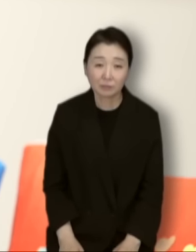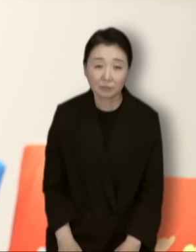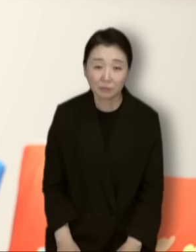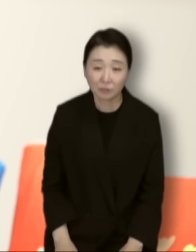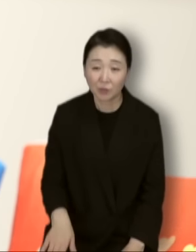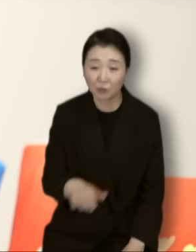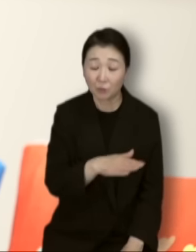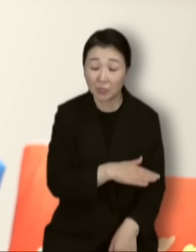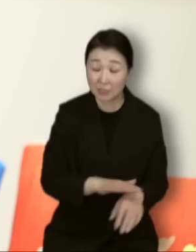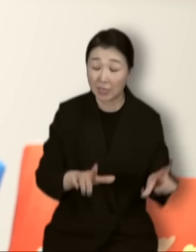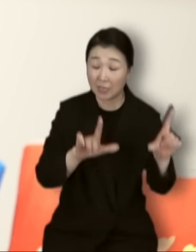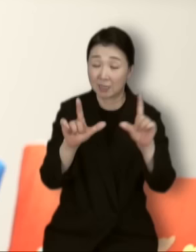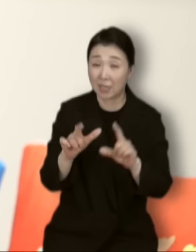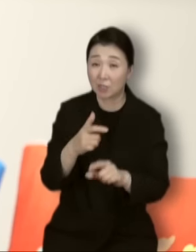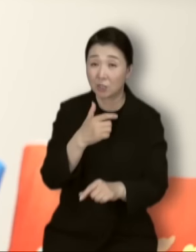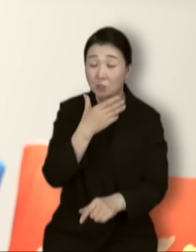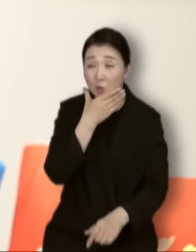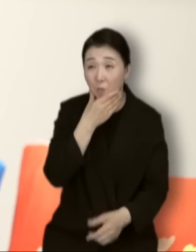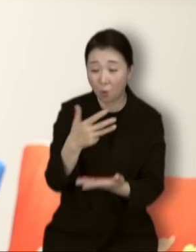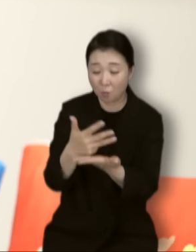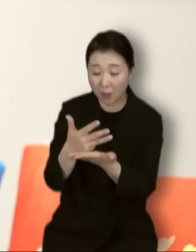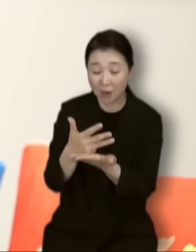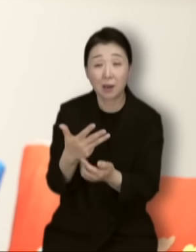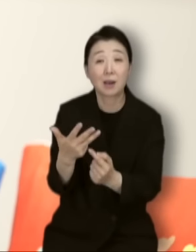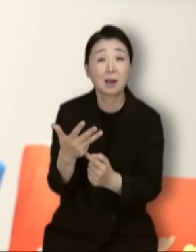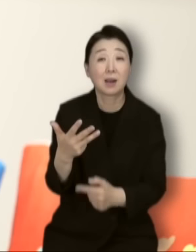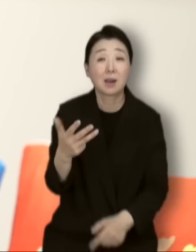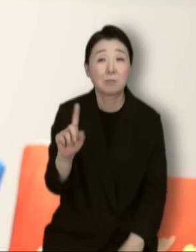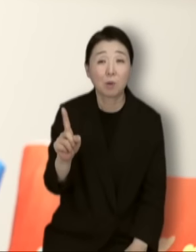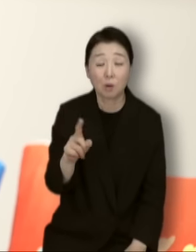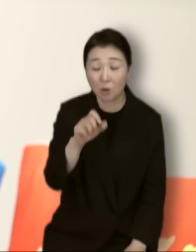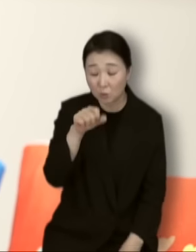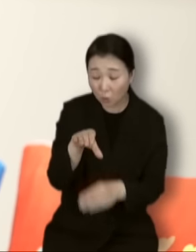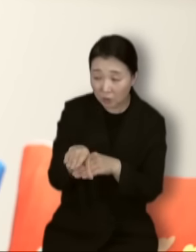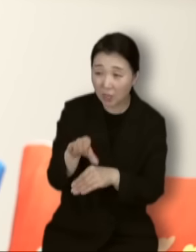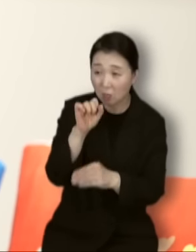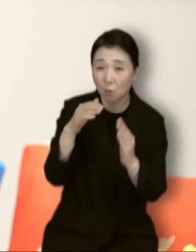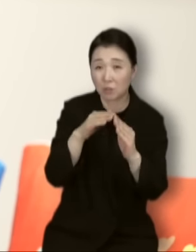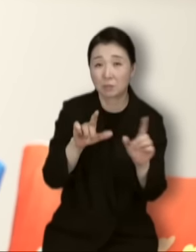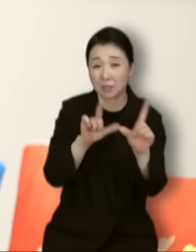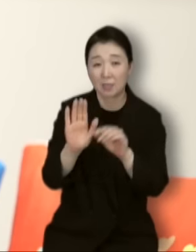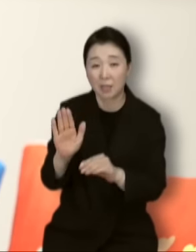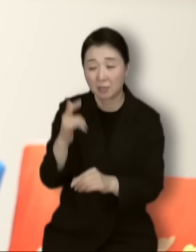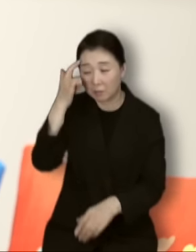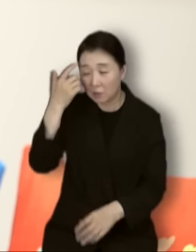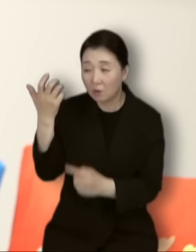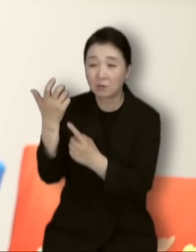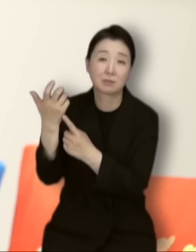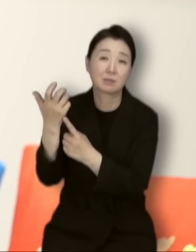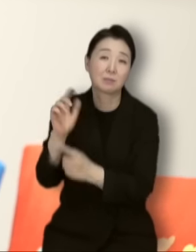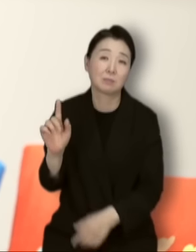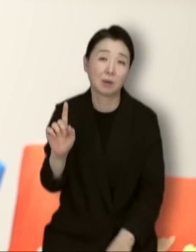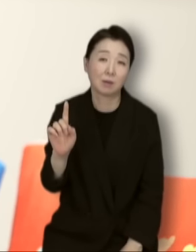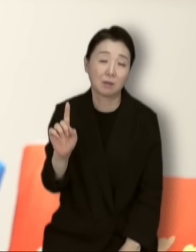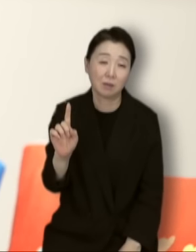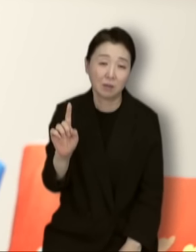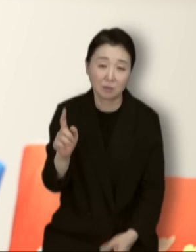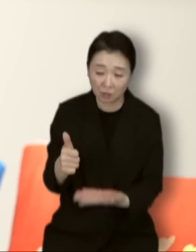우리가 잘사는 팔 복이 뭐 좋은 차를 굴리고 좋은 집에 사는게 아니라면 이런 영적인